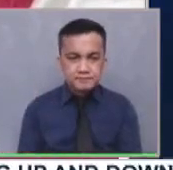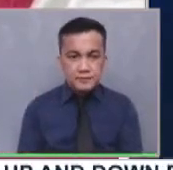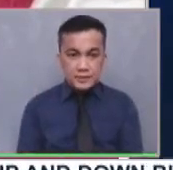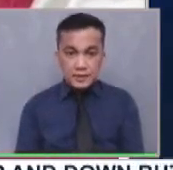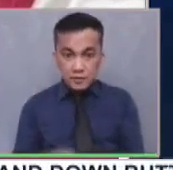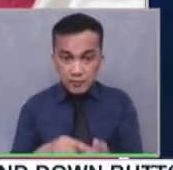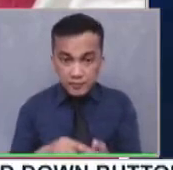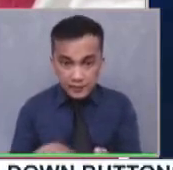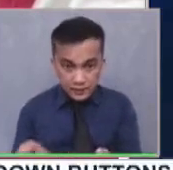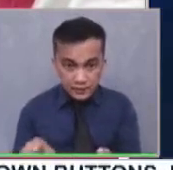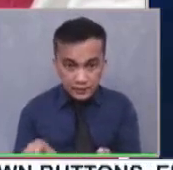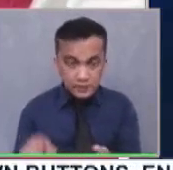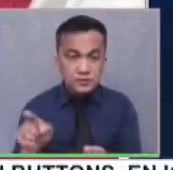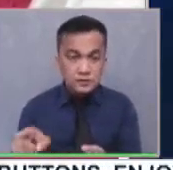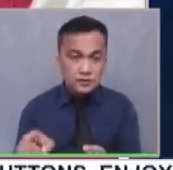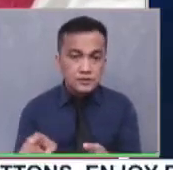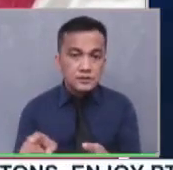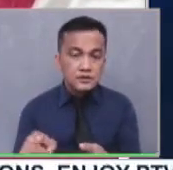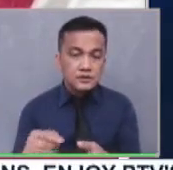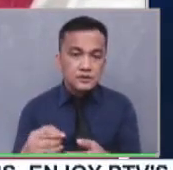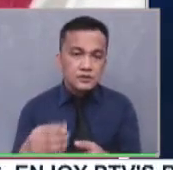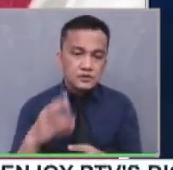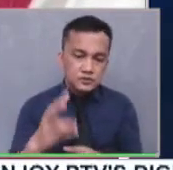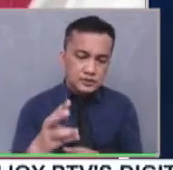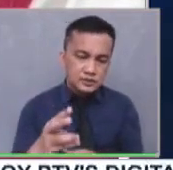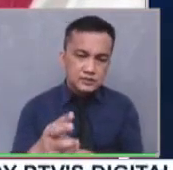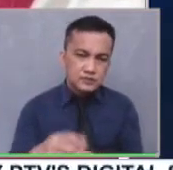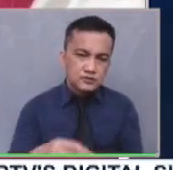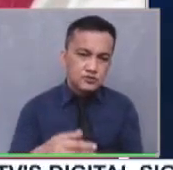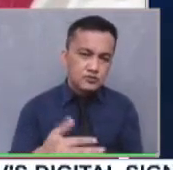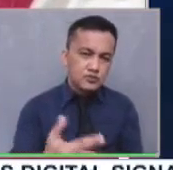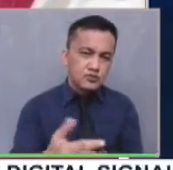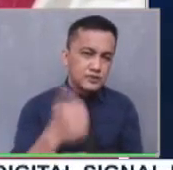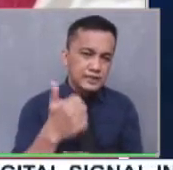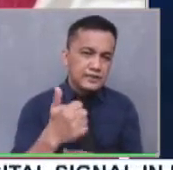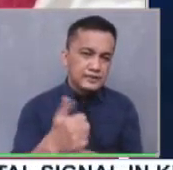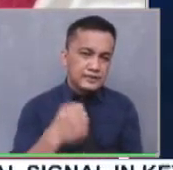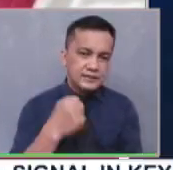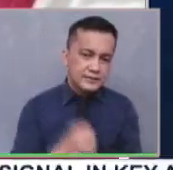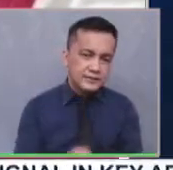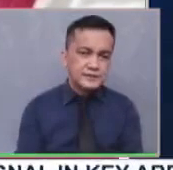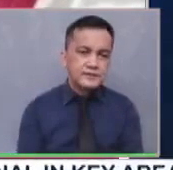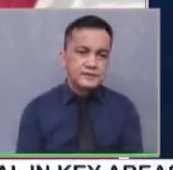from the 6th to 10th year of the loan.